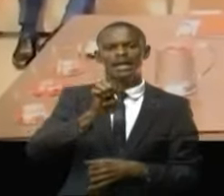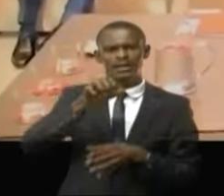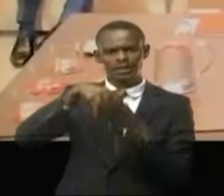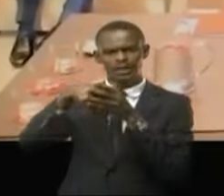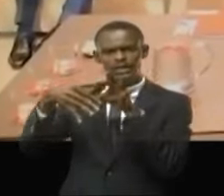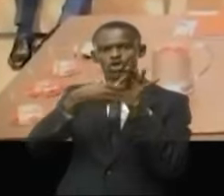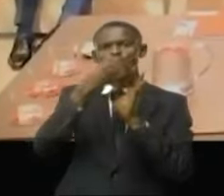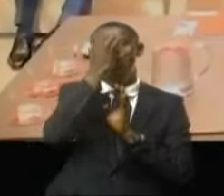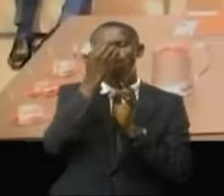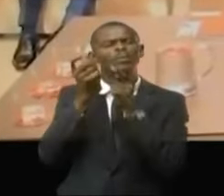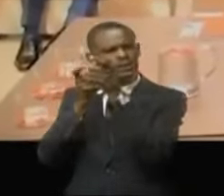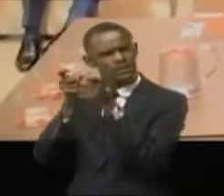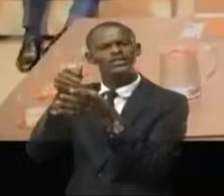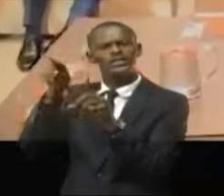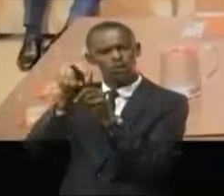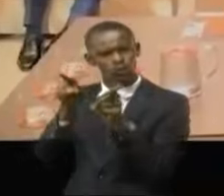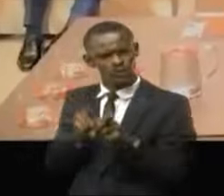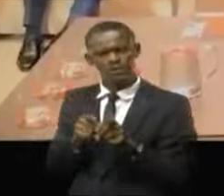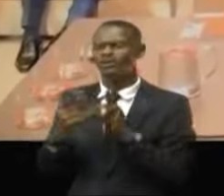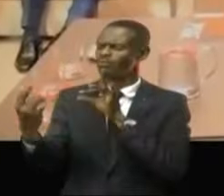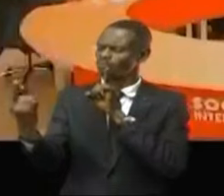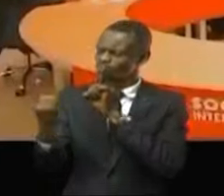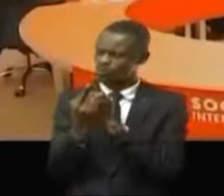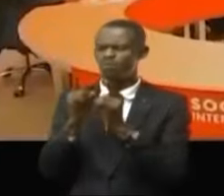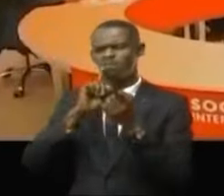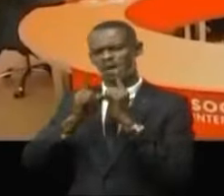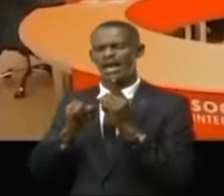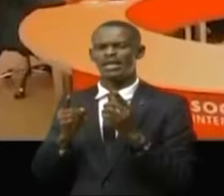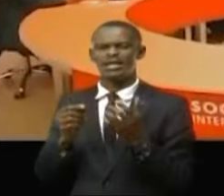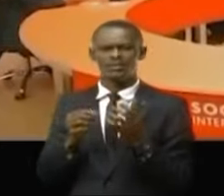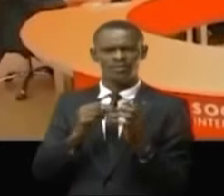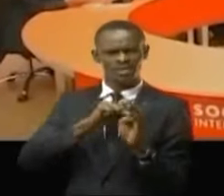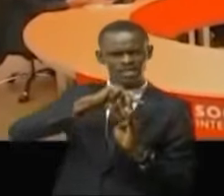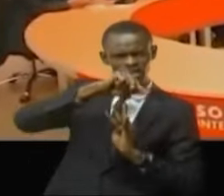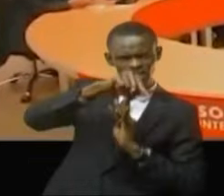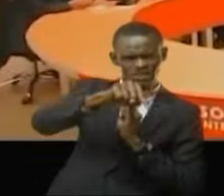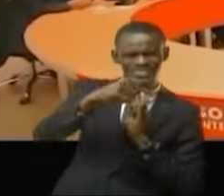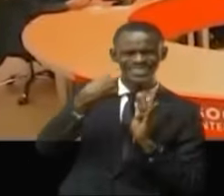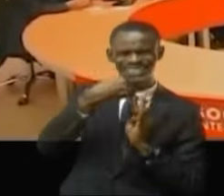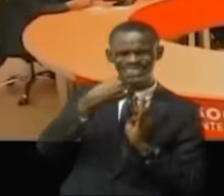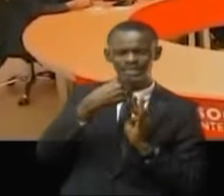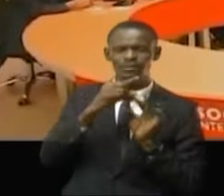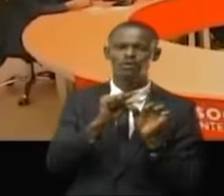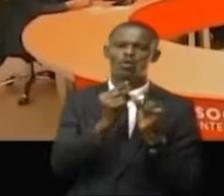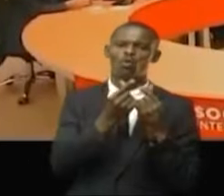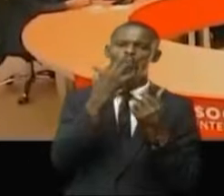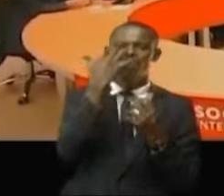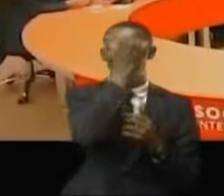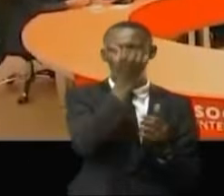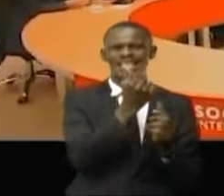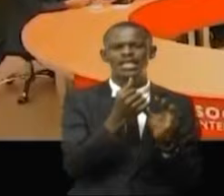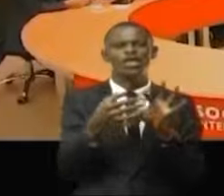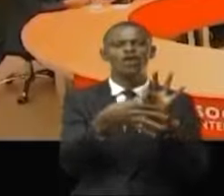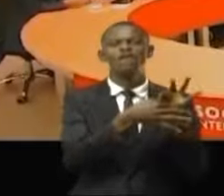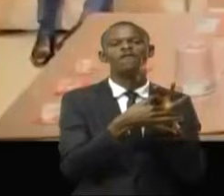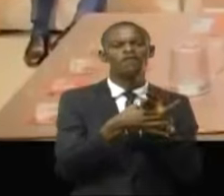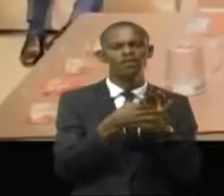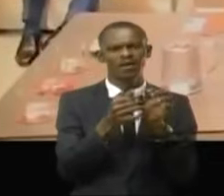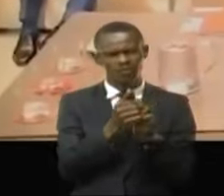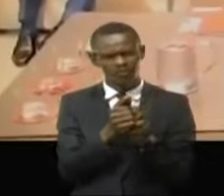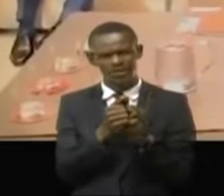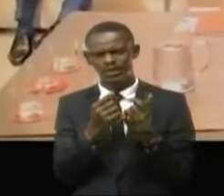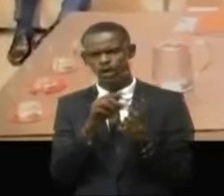de la vice-présidente de la Commission de l'Union africaine, des représentants du Cameroun et de l'Angola, Augustin Kabuyae et Pedro